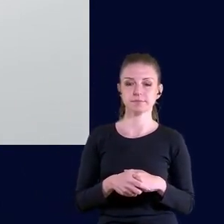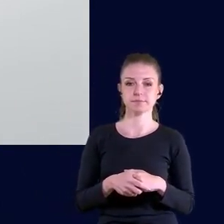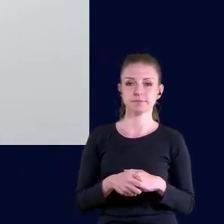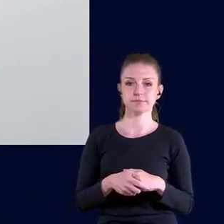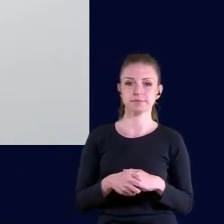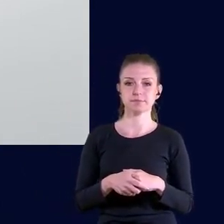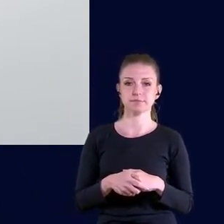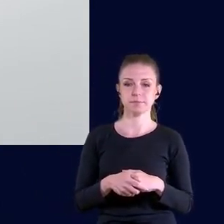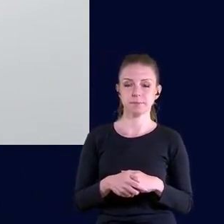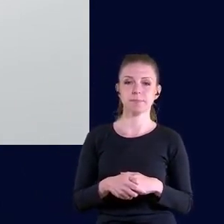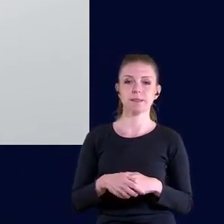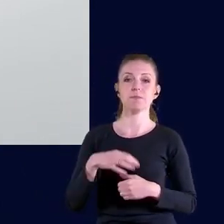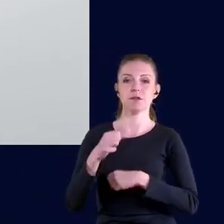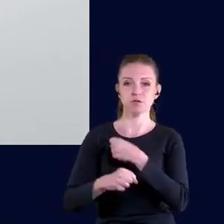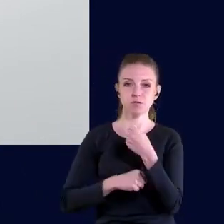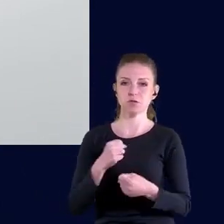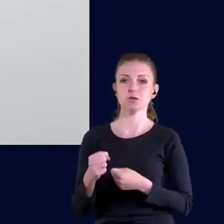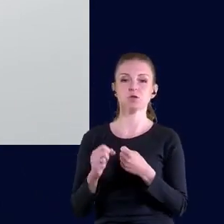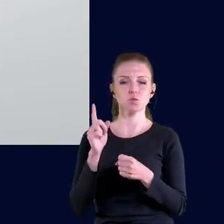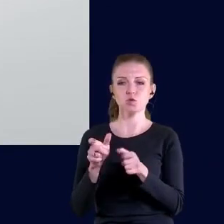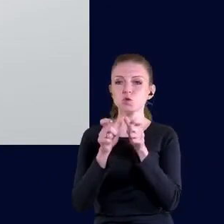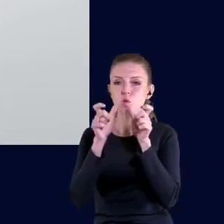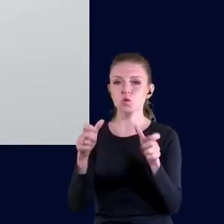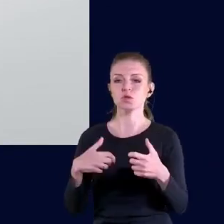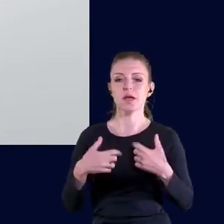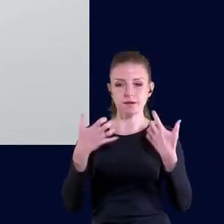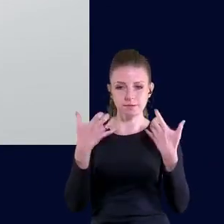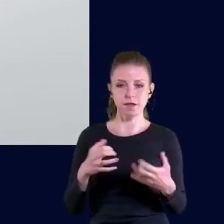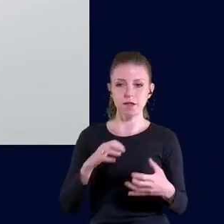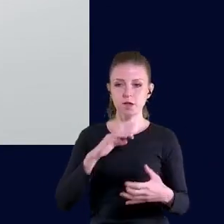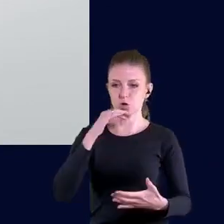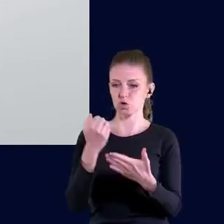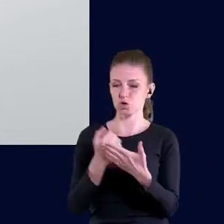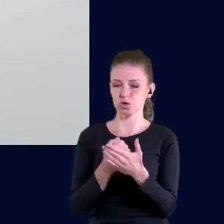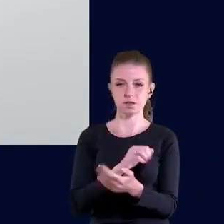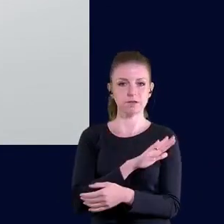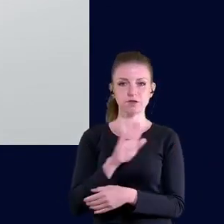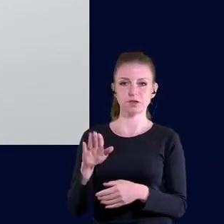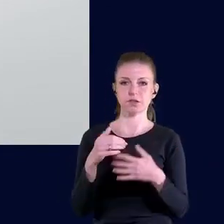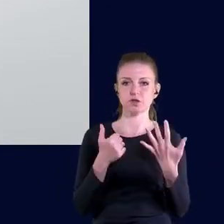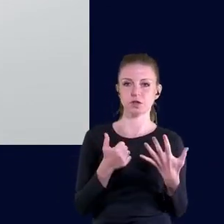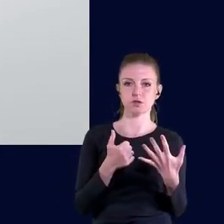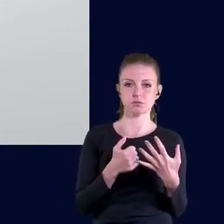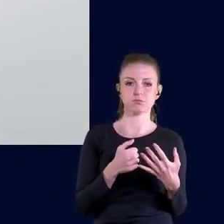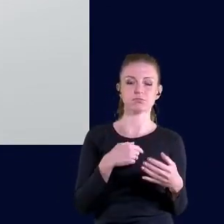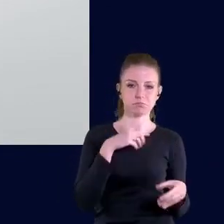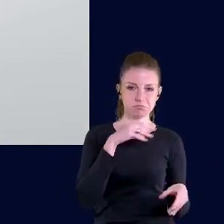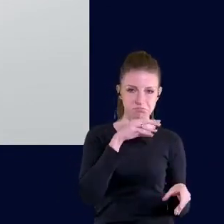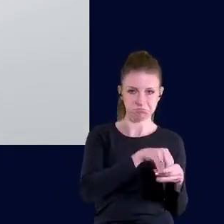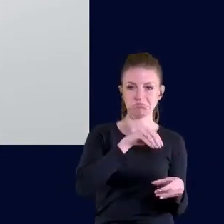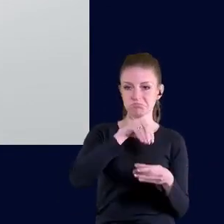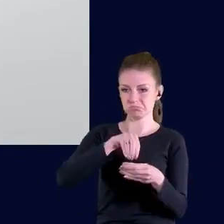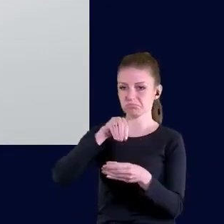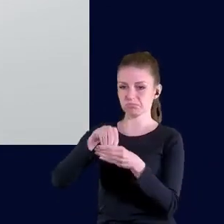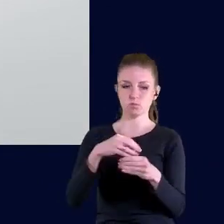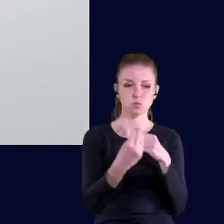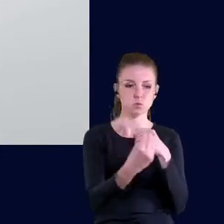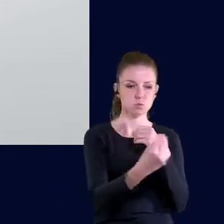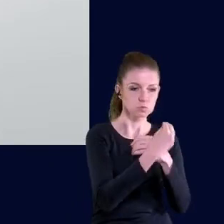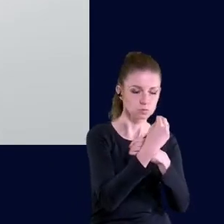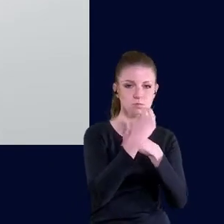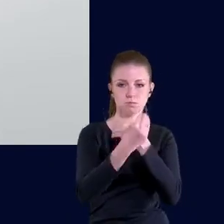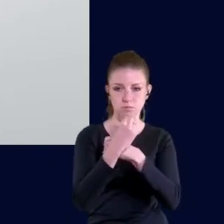we wszystkich szkoleniach jak ma się to do przeprowadzenia szkoleń i czy jest to dobre